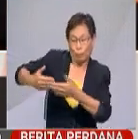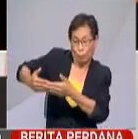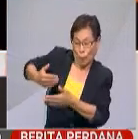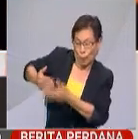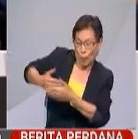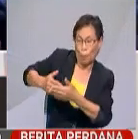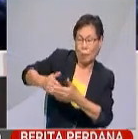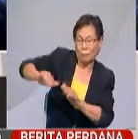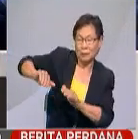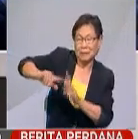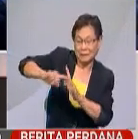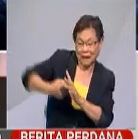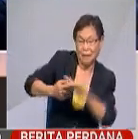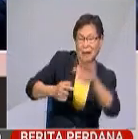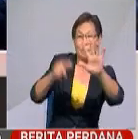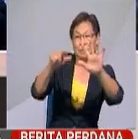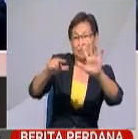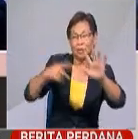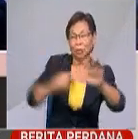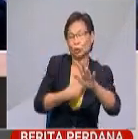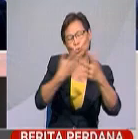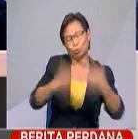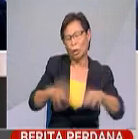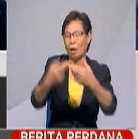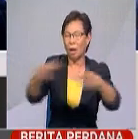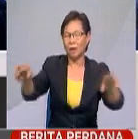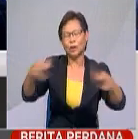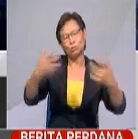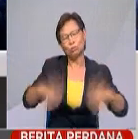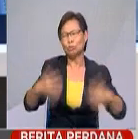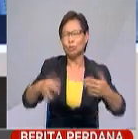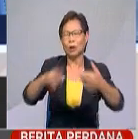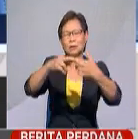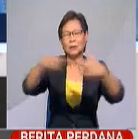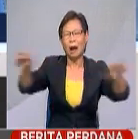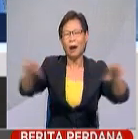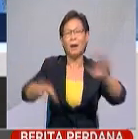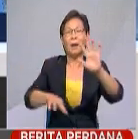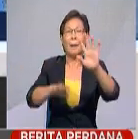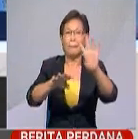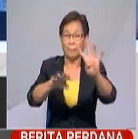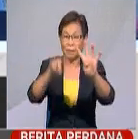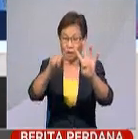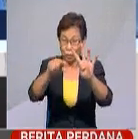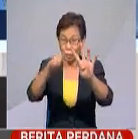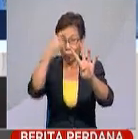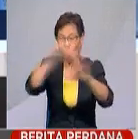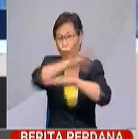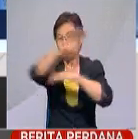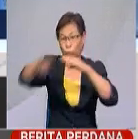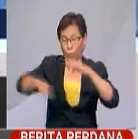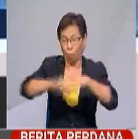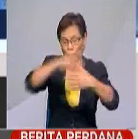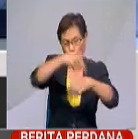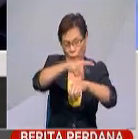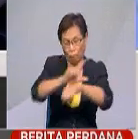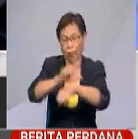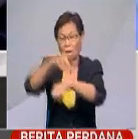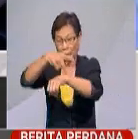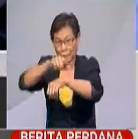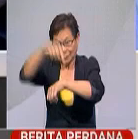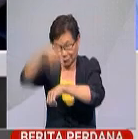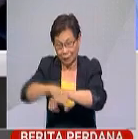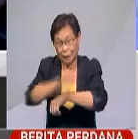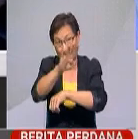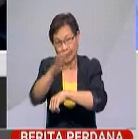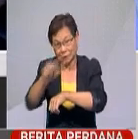sudah pun melancarkan ataupun melaksanakan rangkaian 4G untuk keseluruhan pulau Langkawi